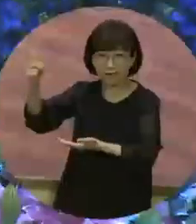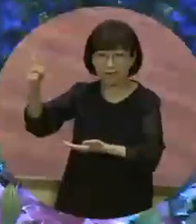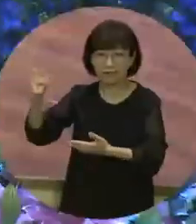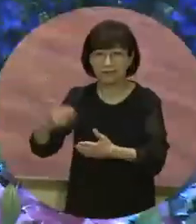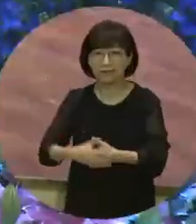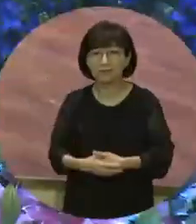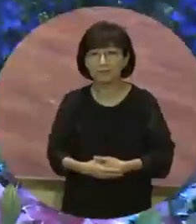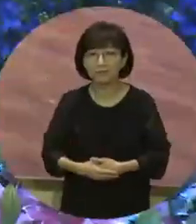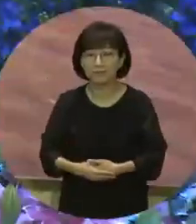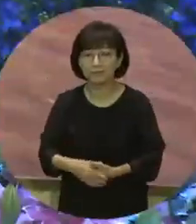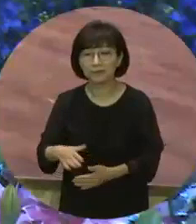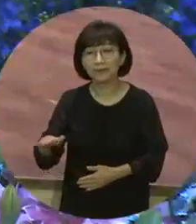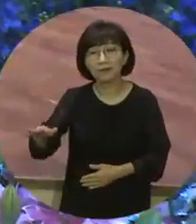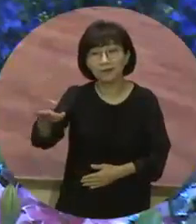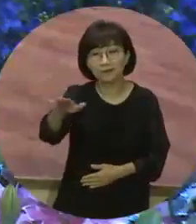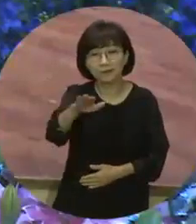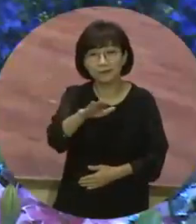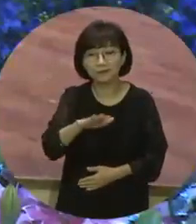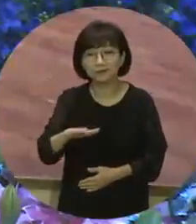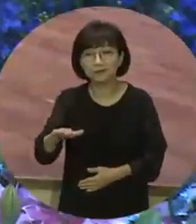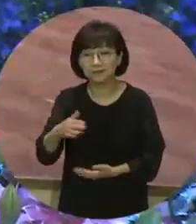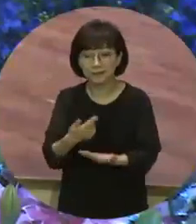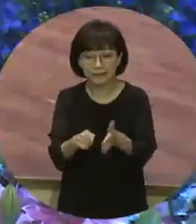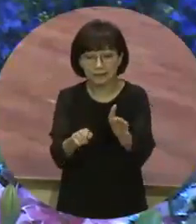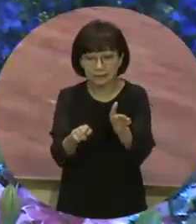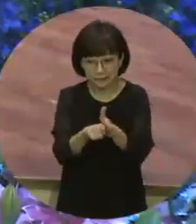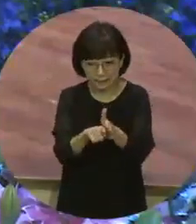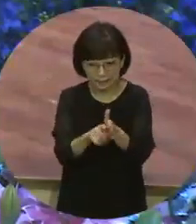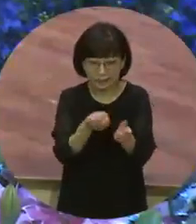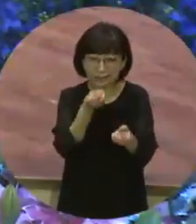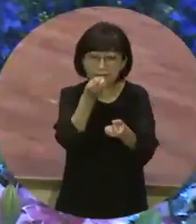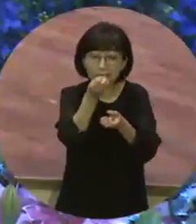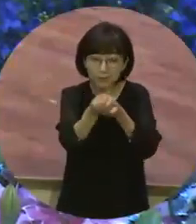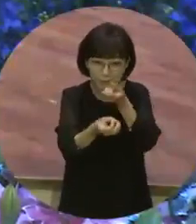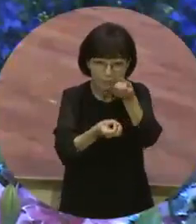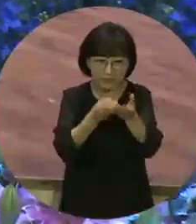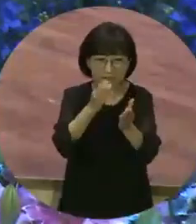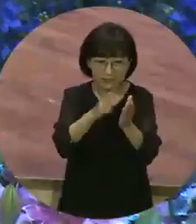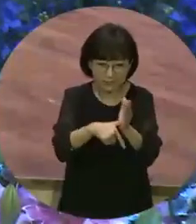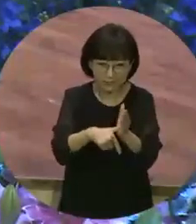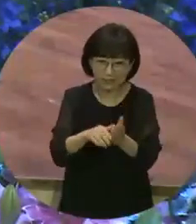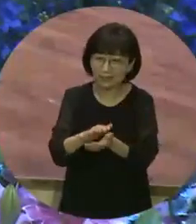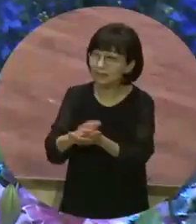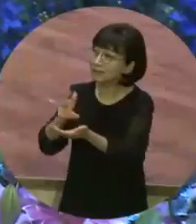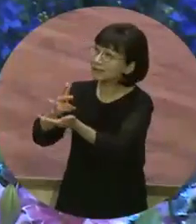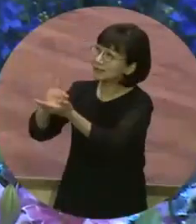여러분이 신앙 고백을 하면서 여호와 하나님이 나에게 복을 주셨어.